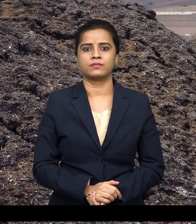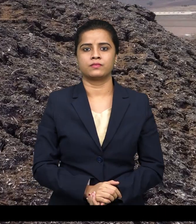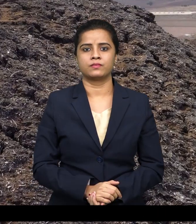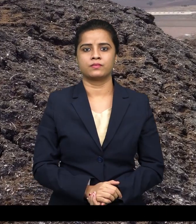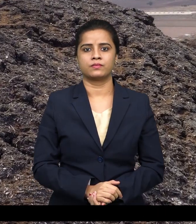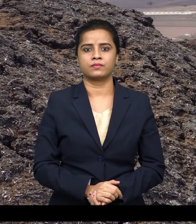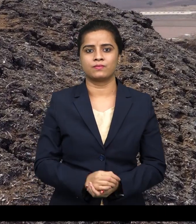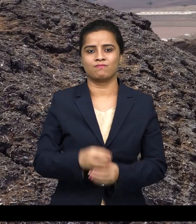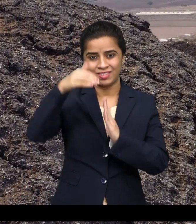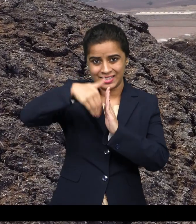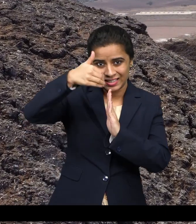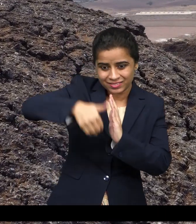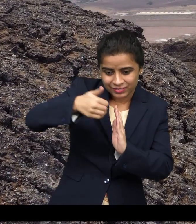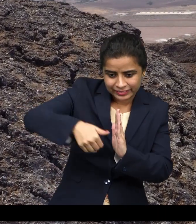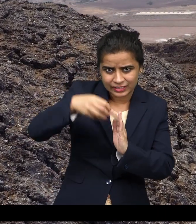खाद्य।